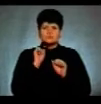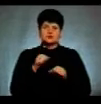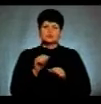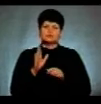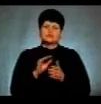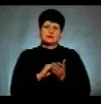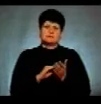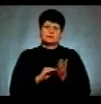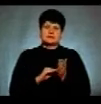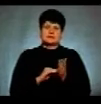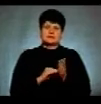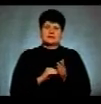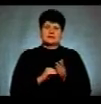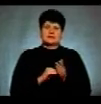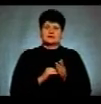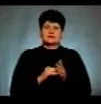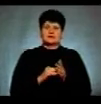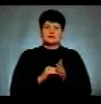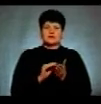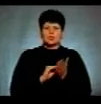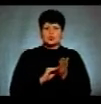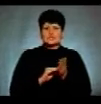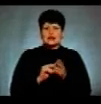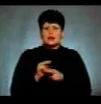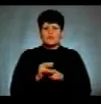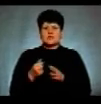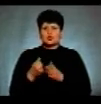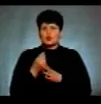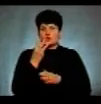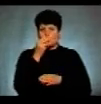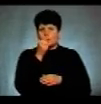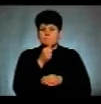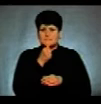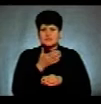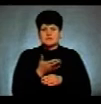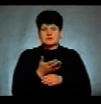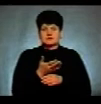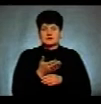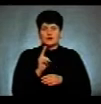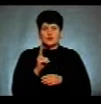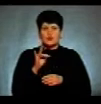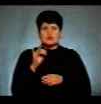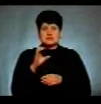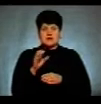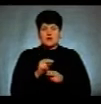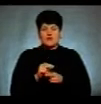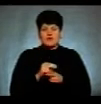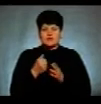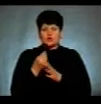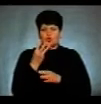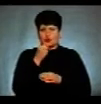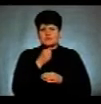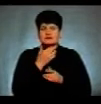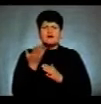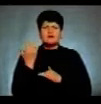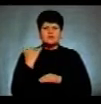бути виписаний на курс лікування до 3 місяців. Але на курс лікування лікар виписує. А раніше рецепти,